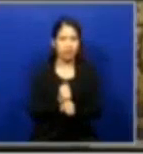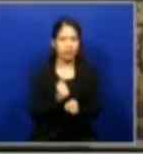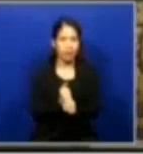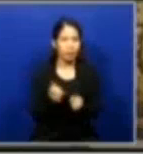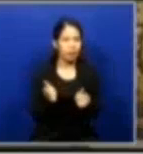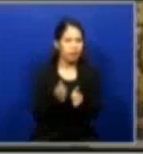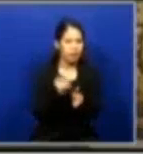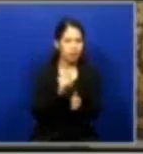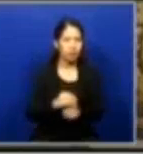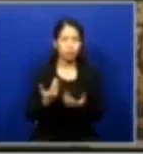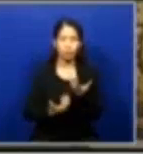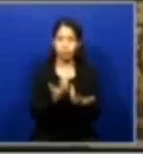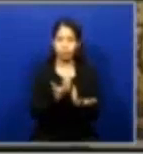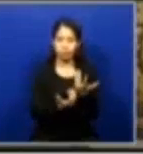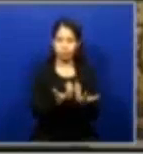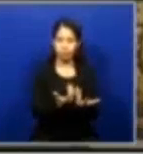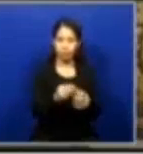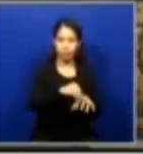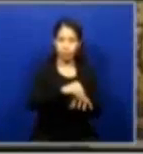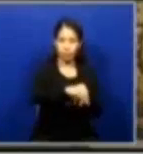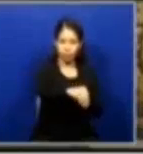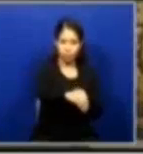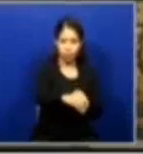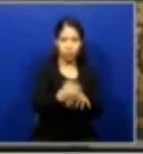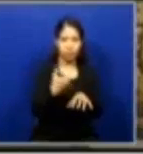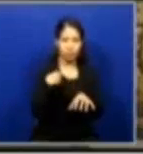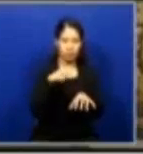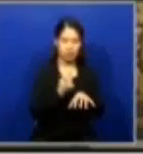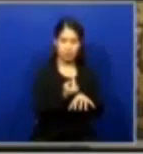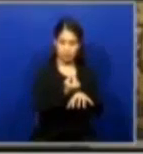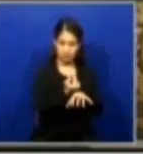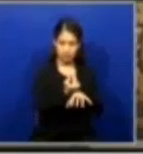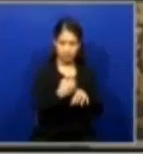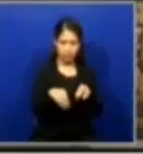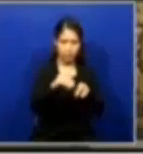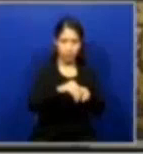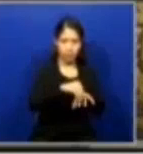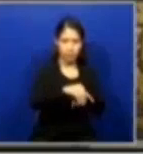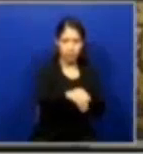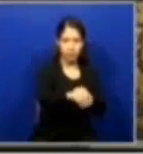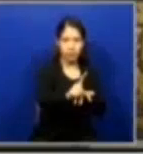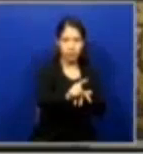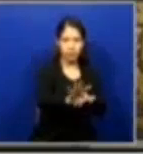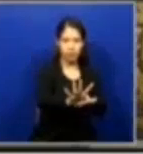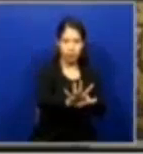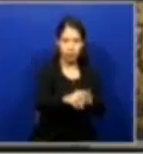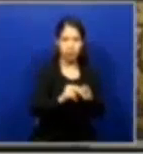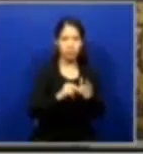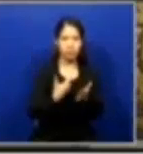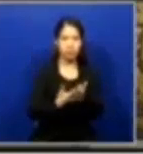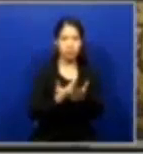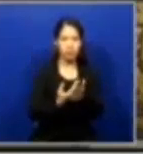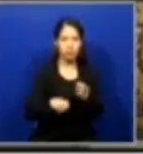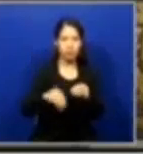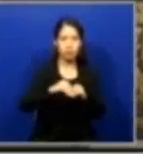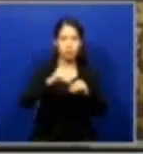ปลูกหญ้าเนเปียปลูก1ต้นขยายเป็น25ต้นจาก 2,500 ต่อ1ไร่กลายเป็น 50,000 แ